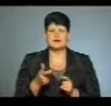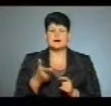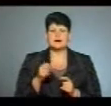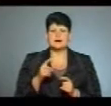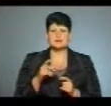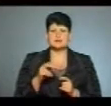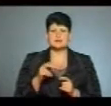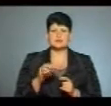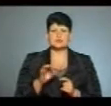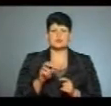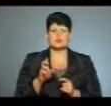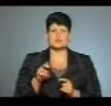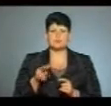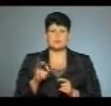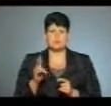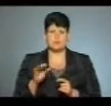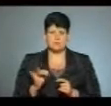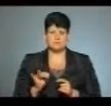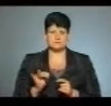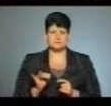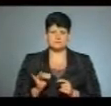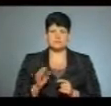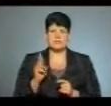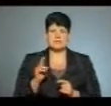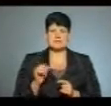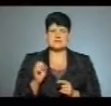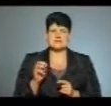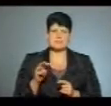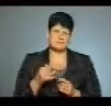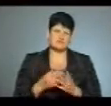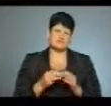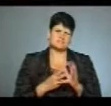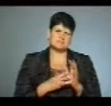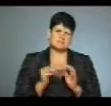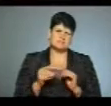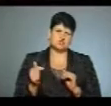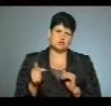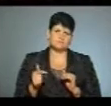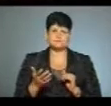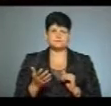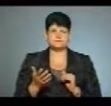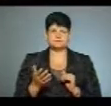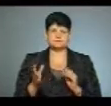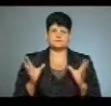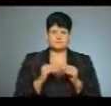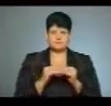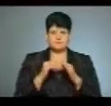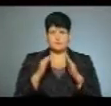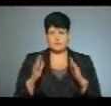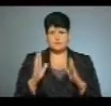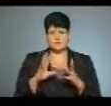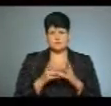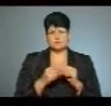газоблоки і цемент орієнтовано на 18 тисяч гривень. І разом з накриттям сума дійде десь